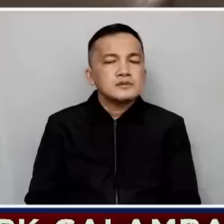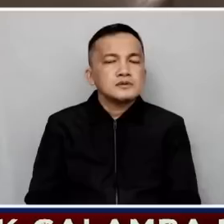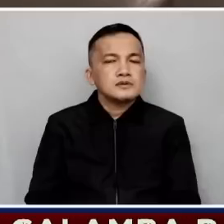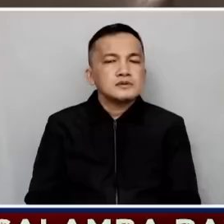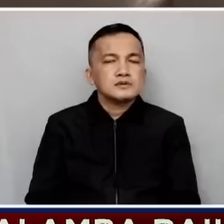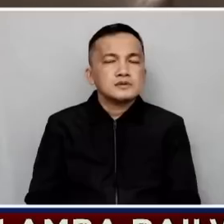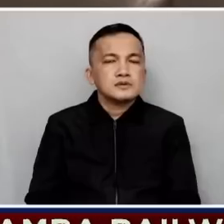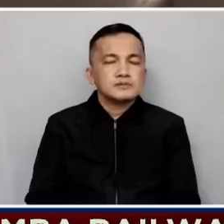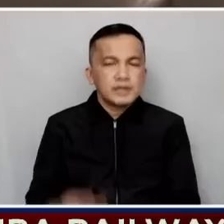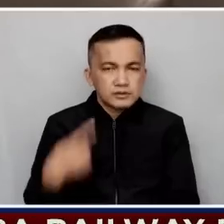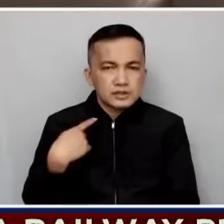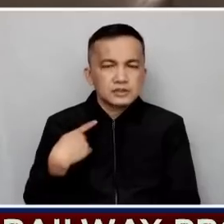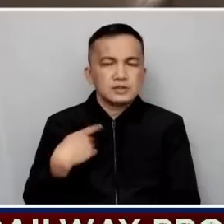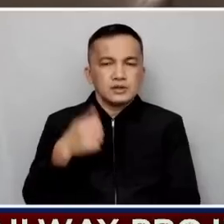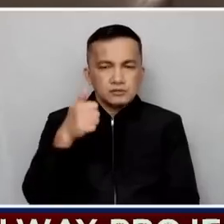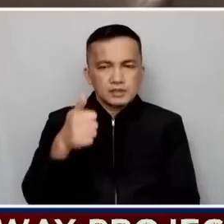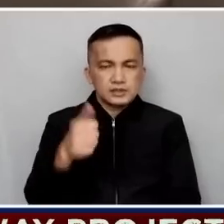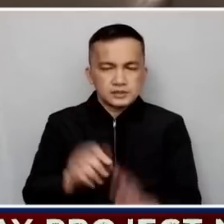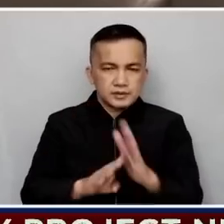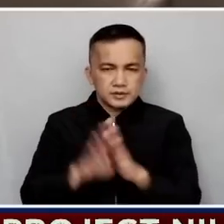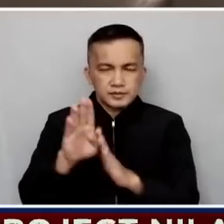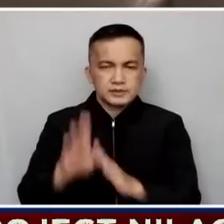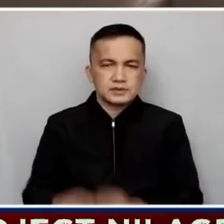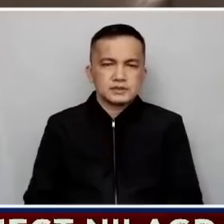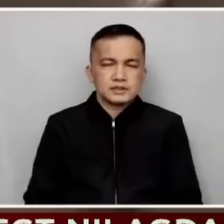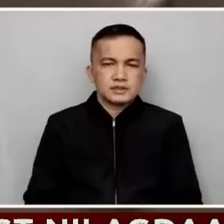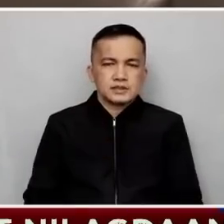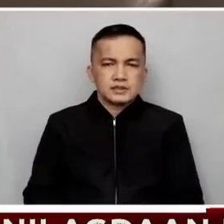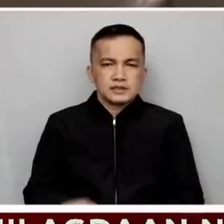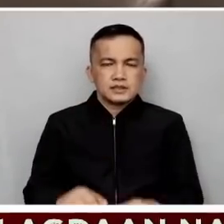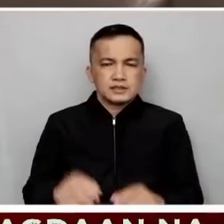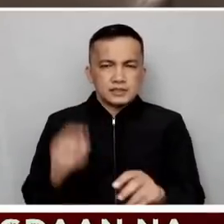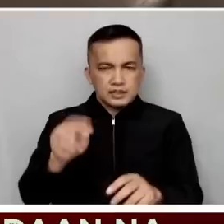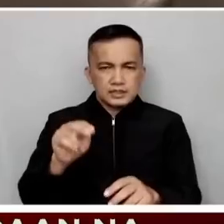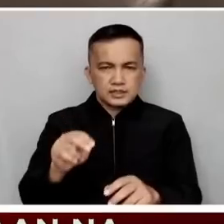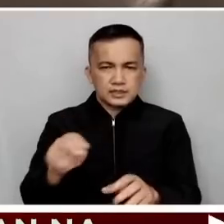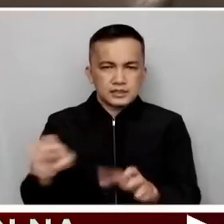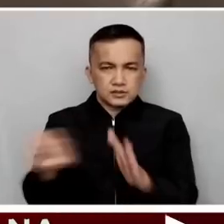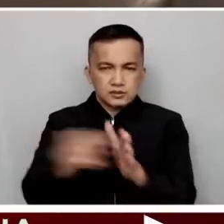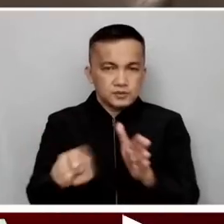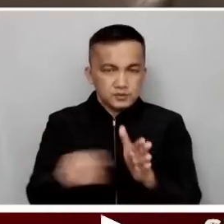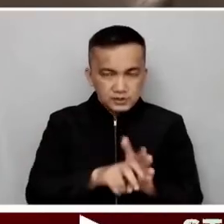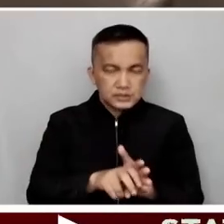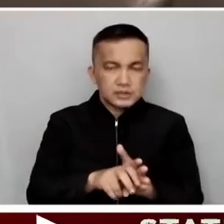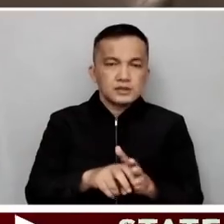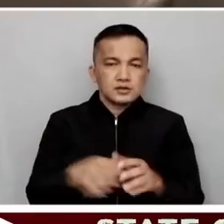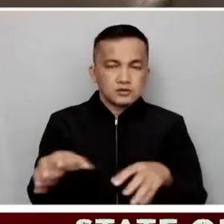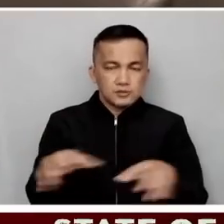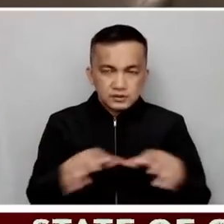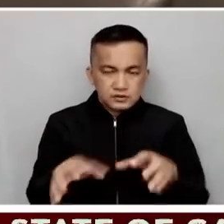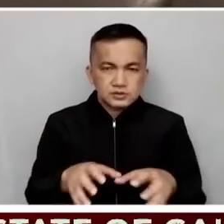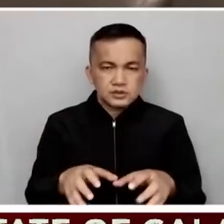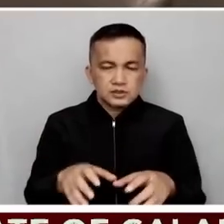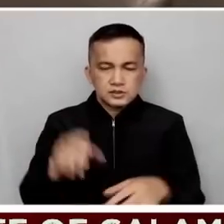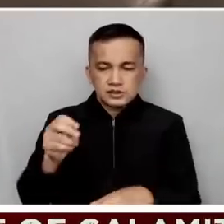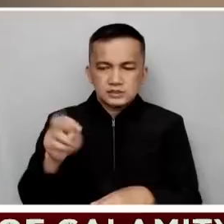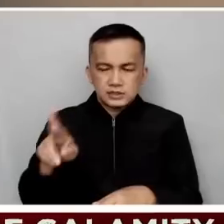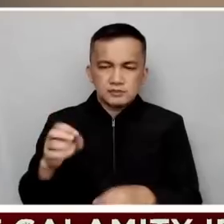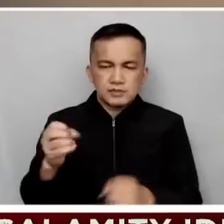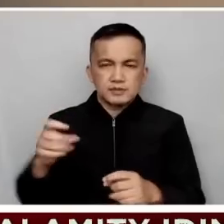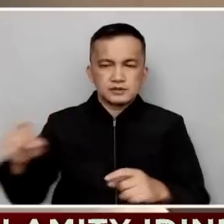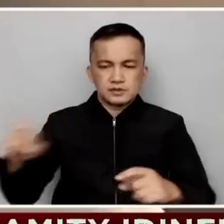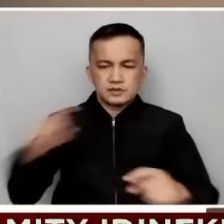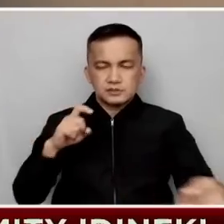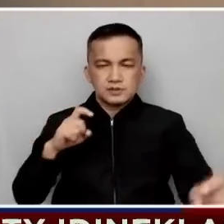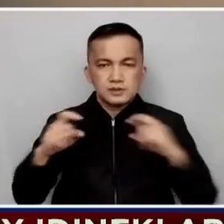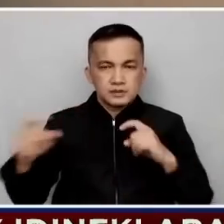development. Kailangan po ang commuters ay kumilos din. Sa Metro Manila po, marami nang nag-text back sa akin. Yung